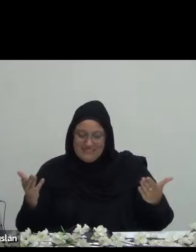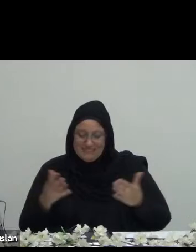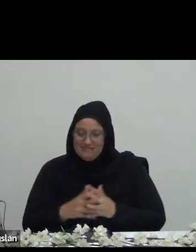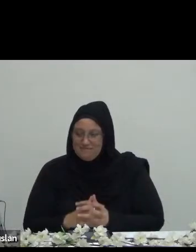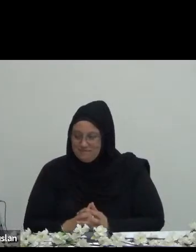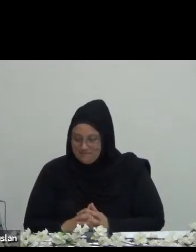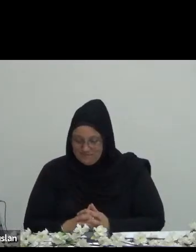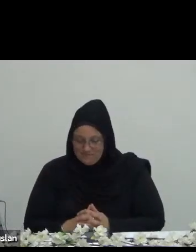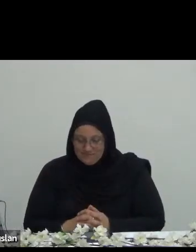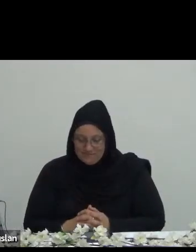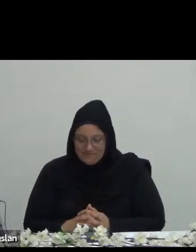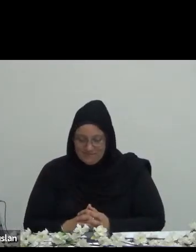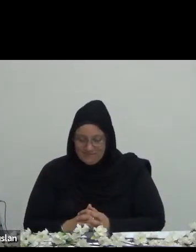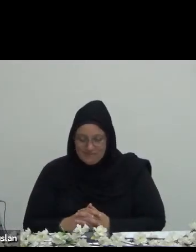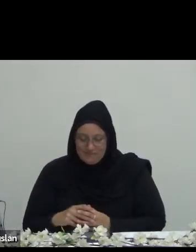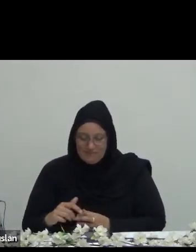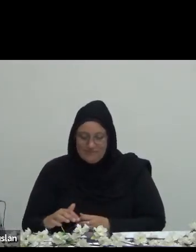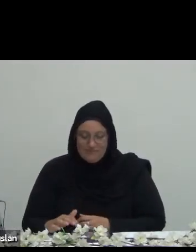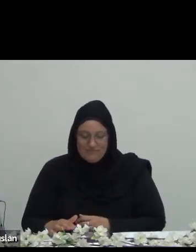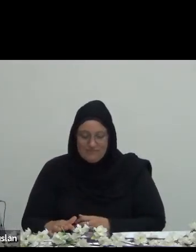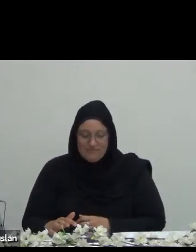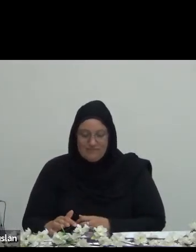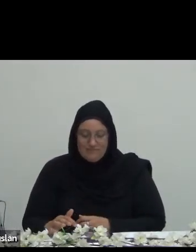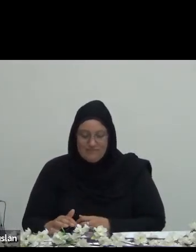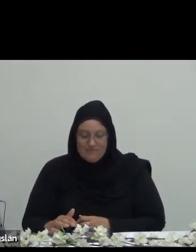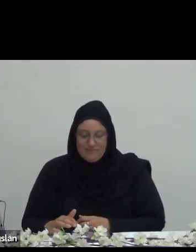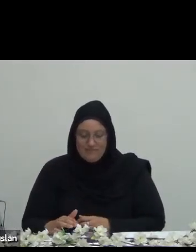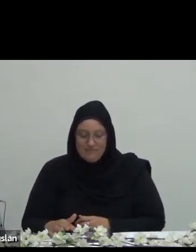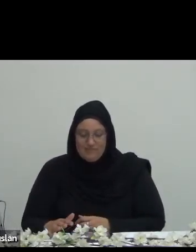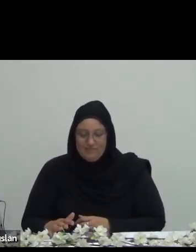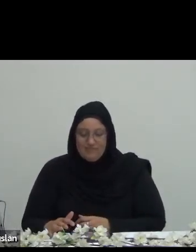الرحيم. إنا